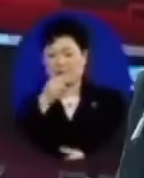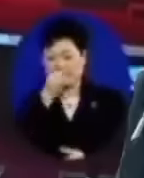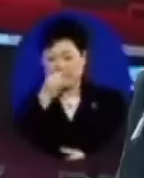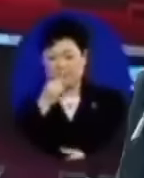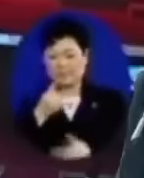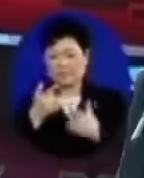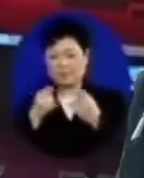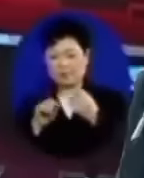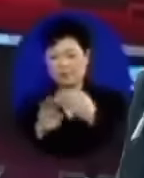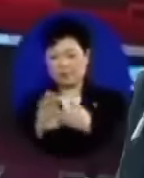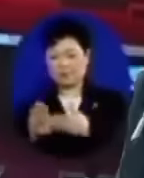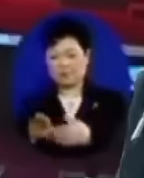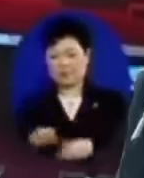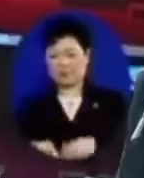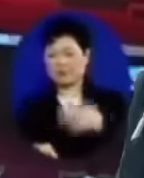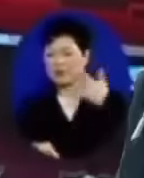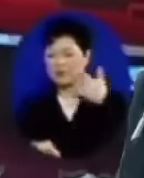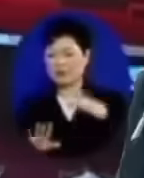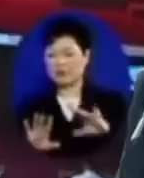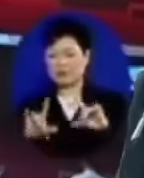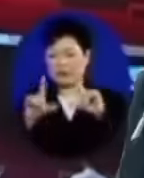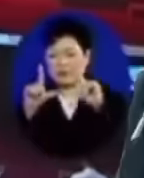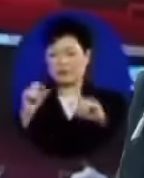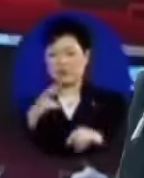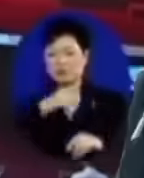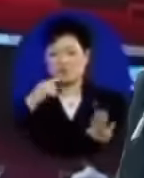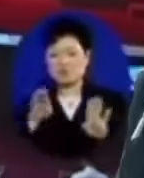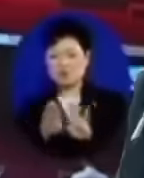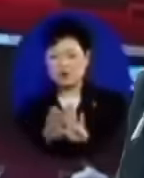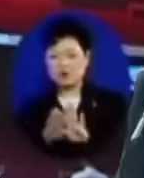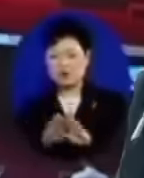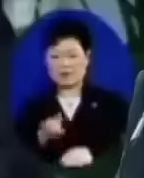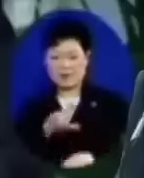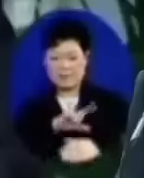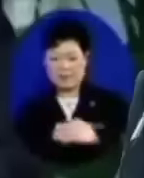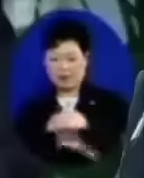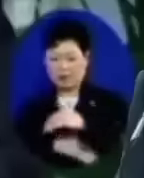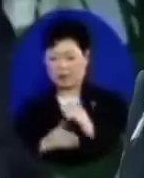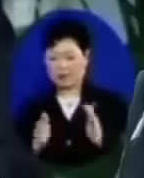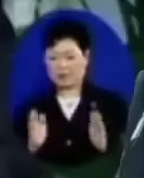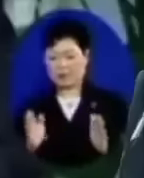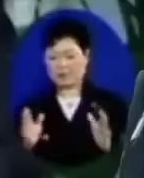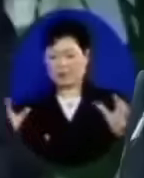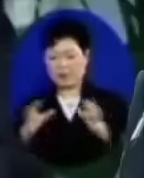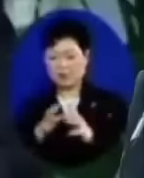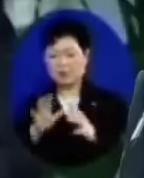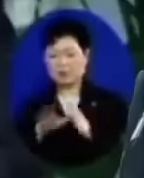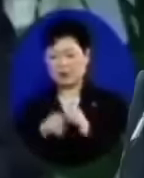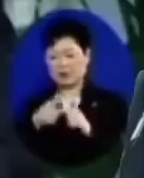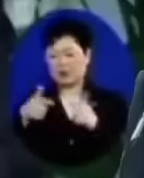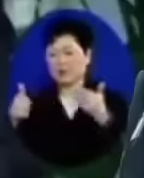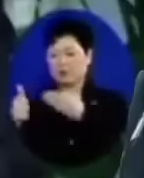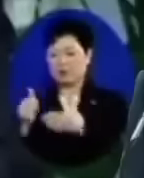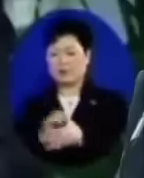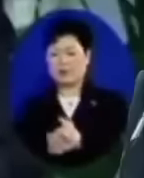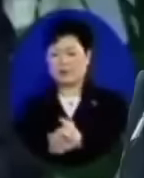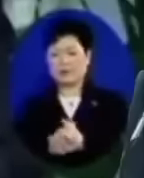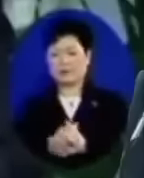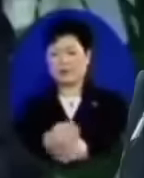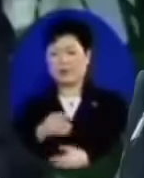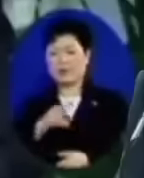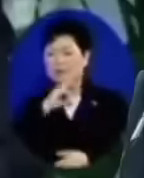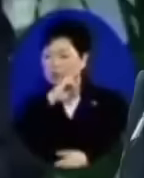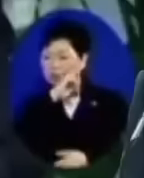그런 후에 8일 만에 주일날 또 그들이 마가 요한의 다락방에 모였는데 예수님께서 도마가 있는